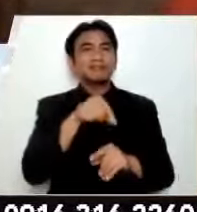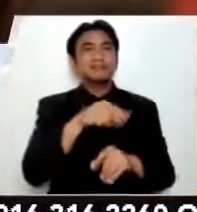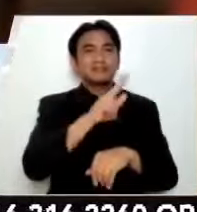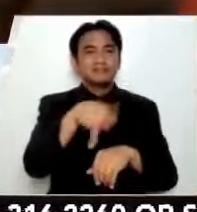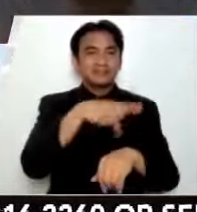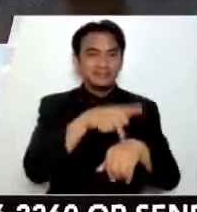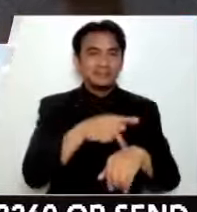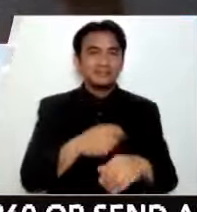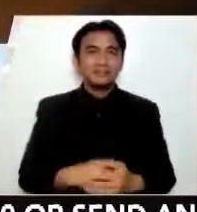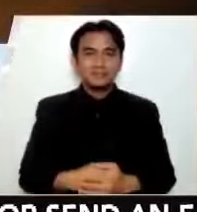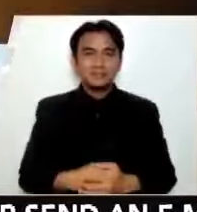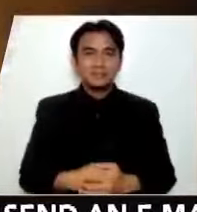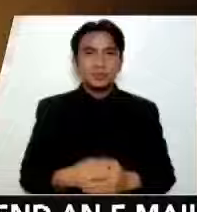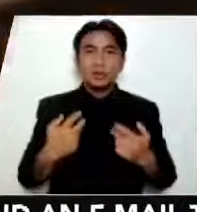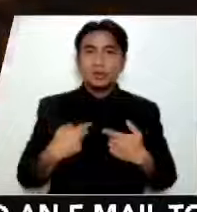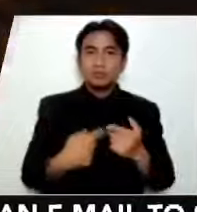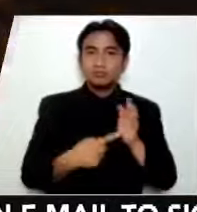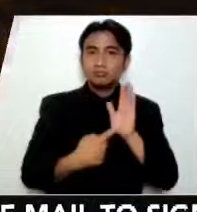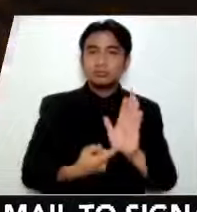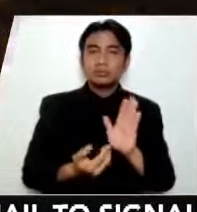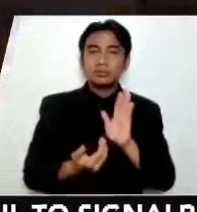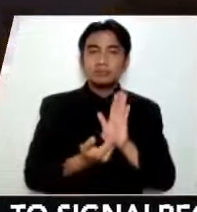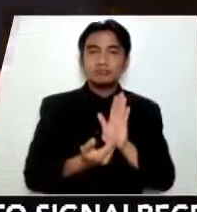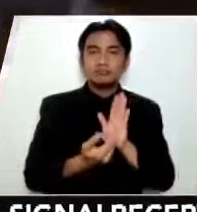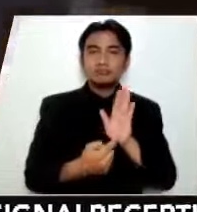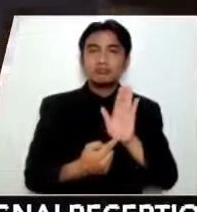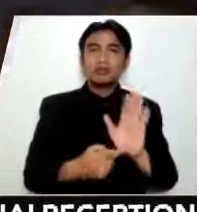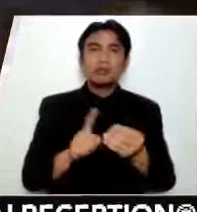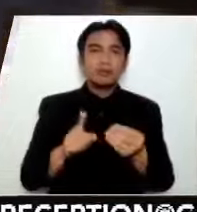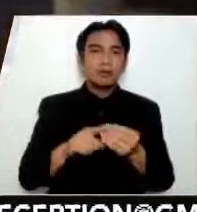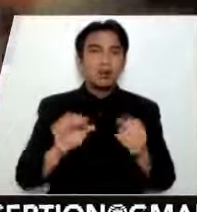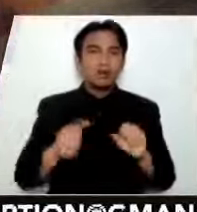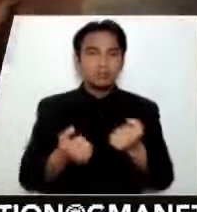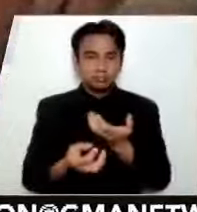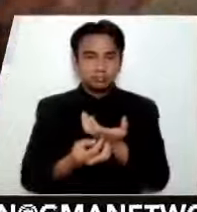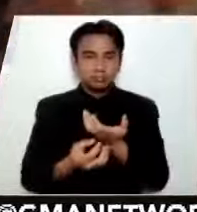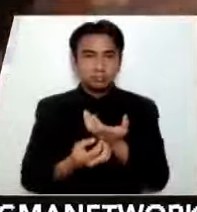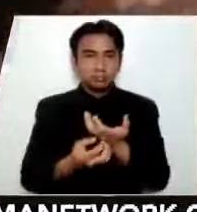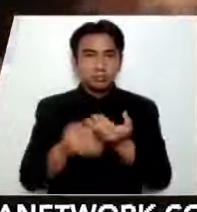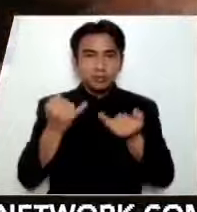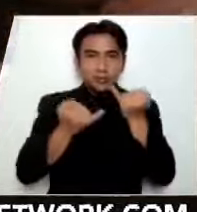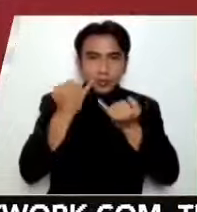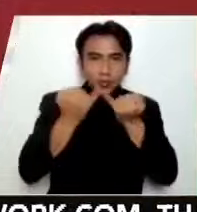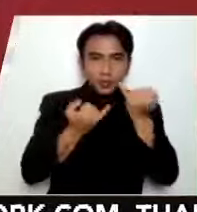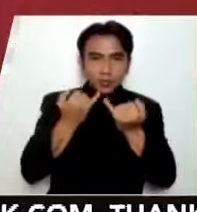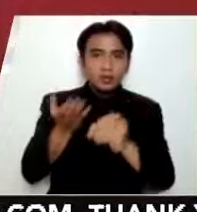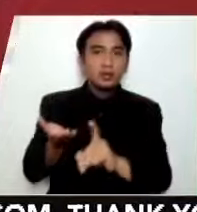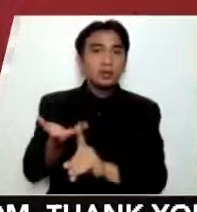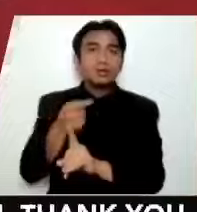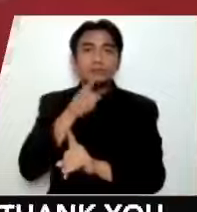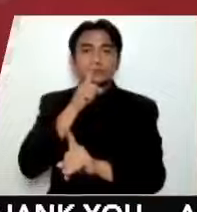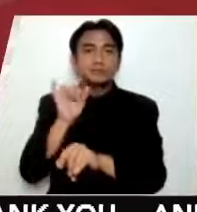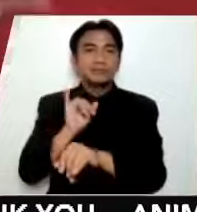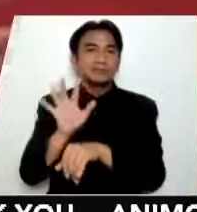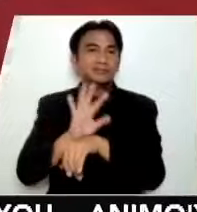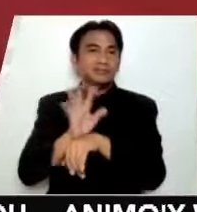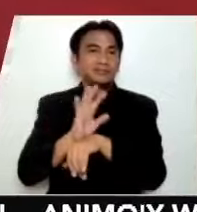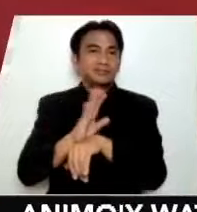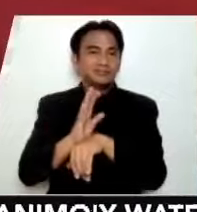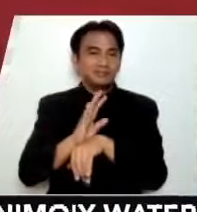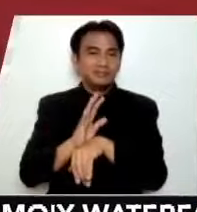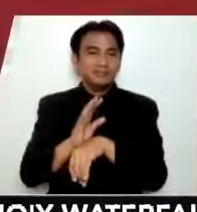Heto nga at tinuruan pa tayong iluto ang Japaguri na sumikat sa isang Korean film. Ngayon, tuturuan tayo,